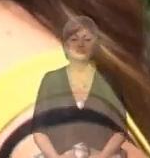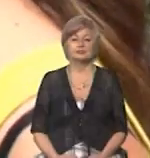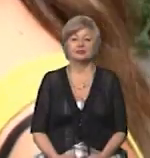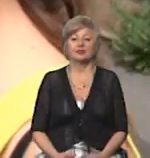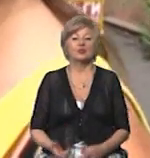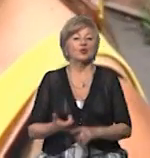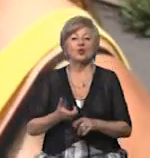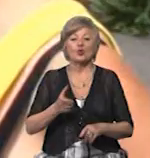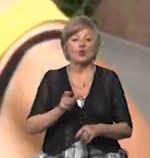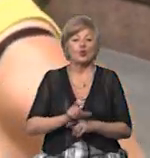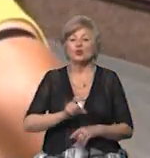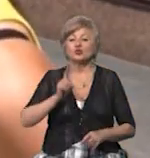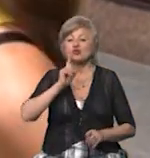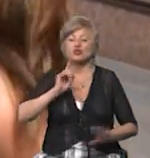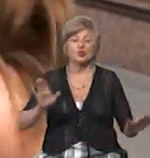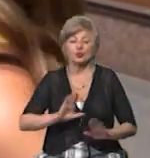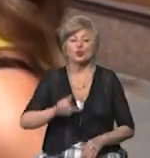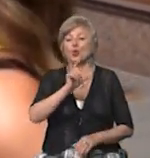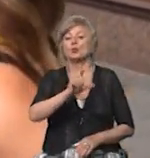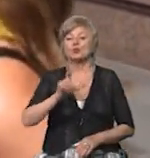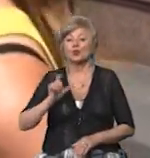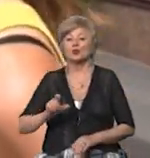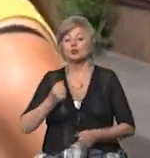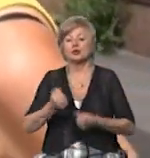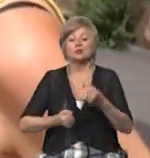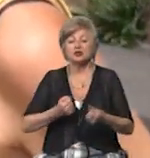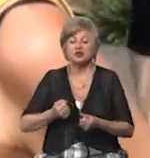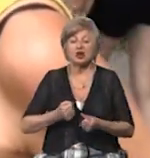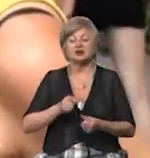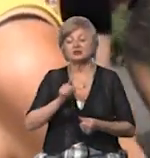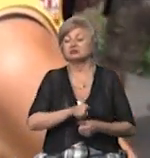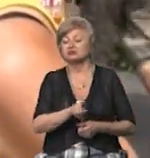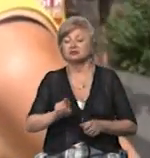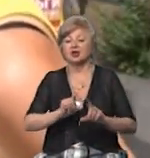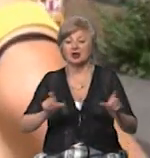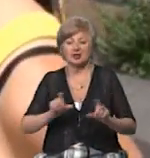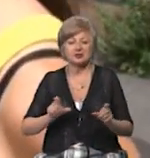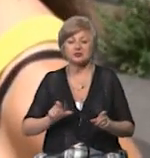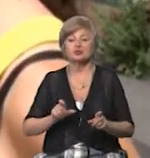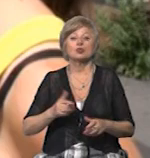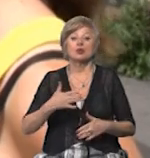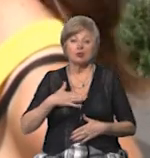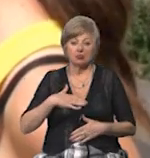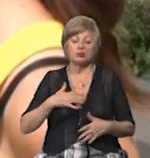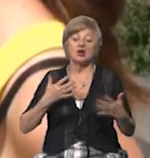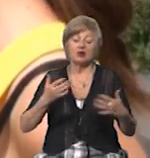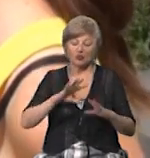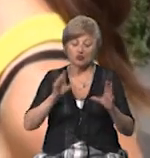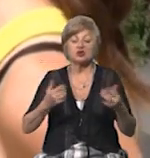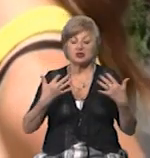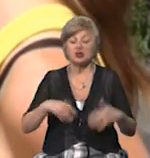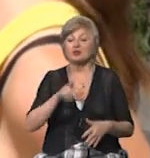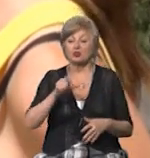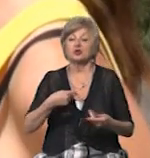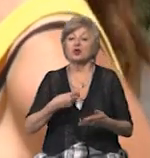дуже неудобно. Дуже незручно. Людям дійти до магазина із звичної зупинки не можуть. Ми втрачаємо клієнтів.